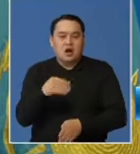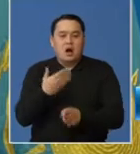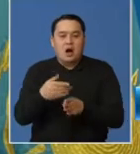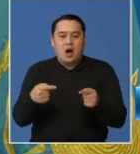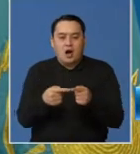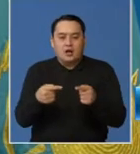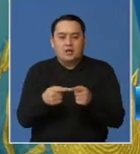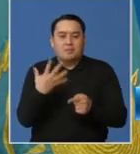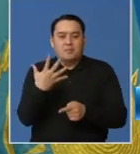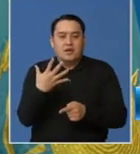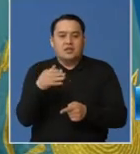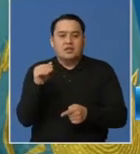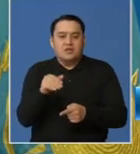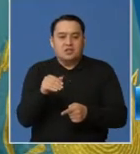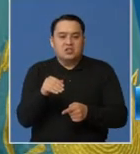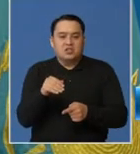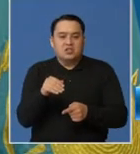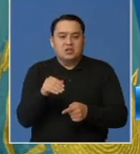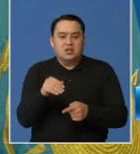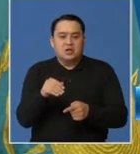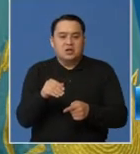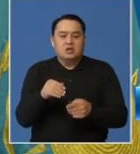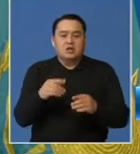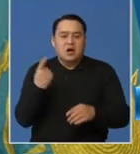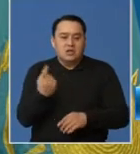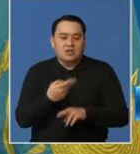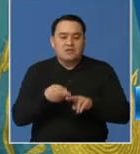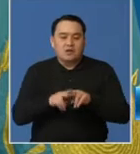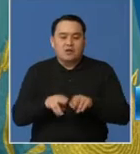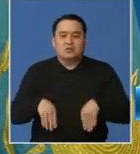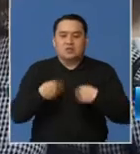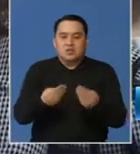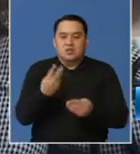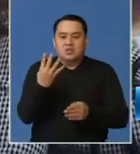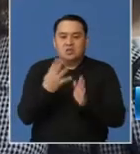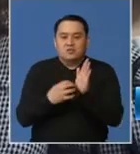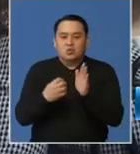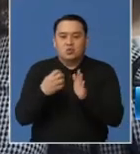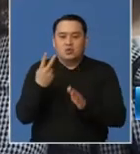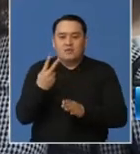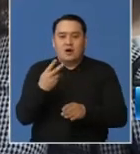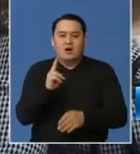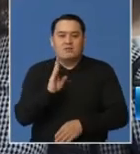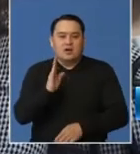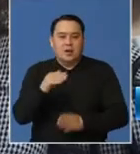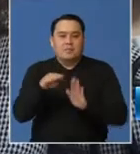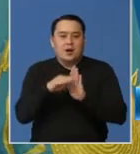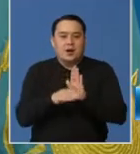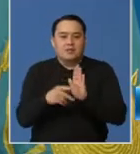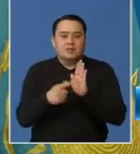арендного, 5,2 тысячи квадратного жилья коммунального. Всего 924 квартиры. По